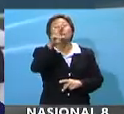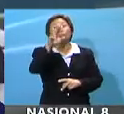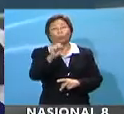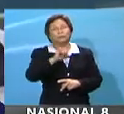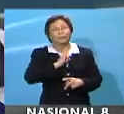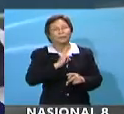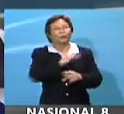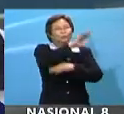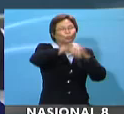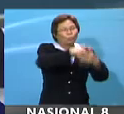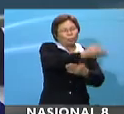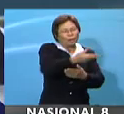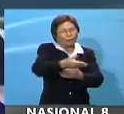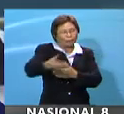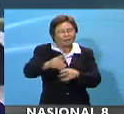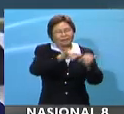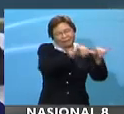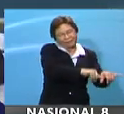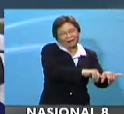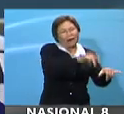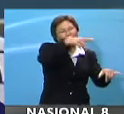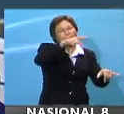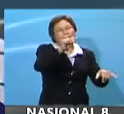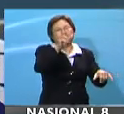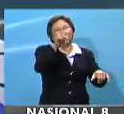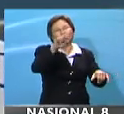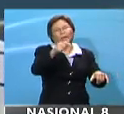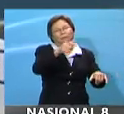hazanah yang ditinggalkan oleh Pawang Nong. Ini menyebabkan